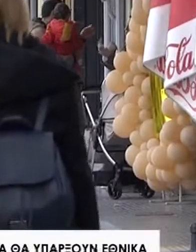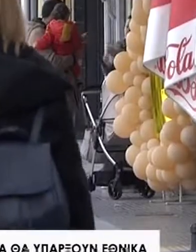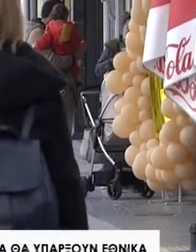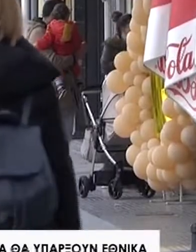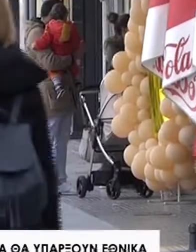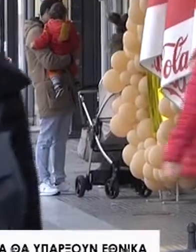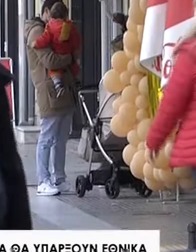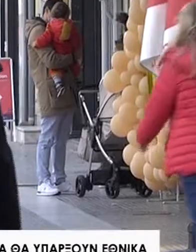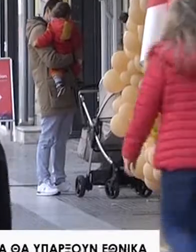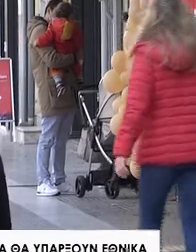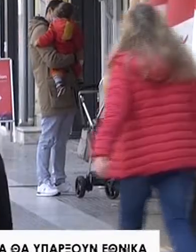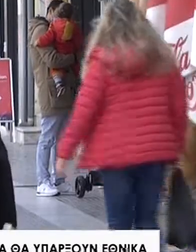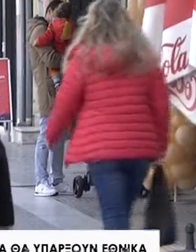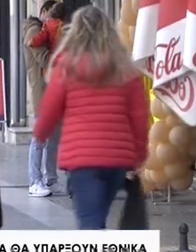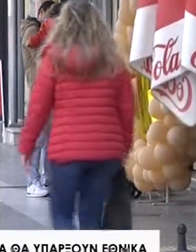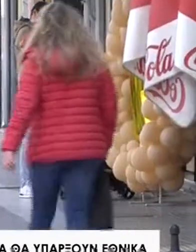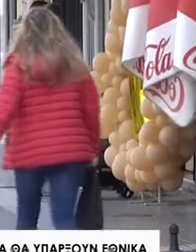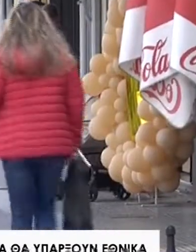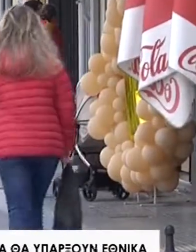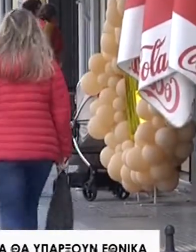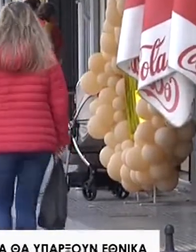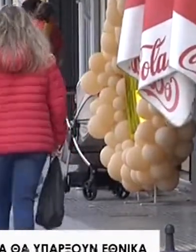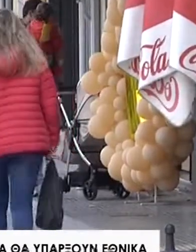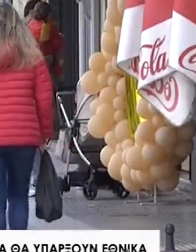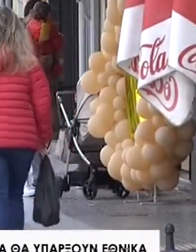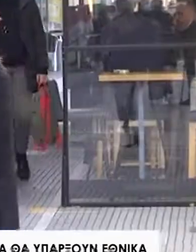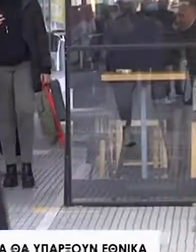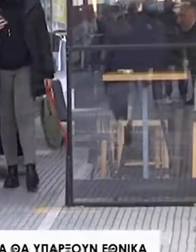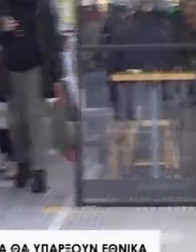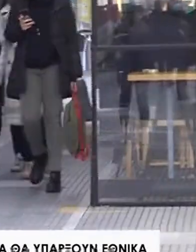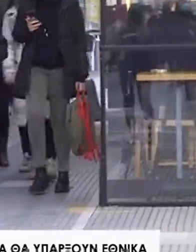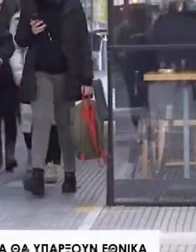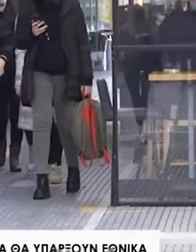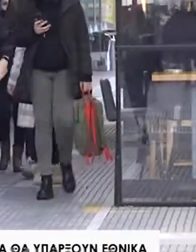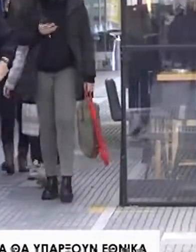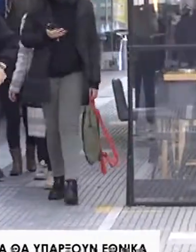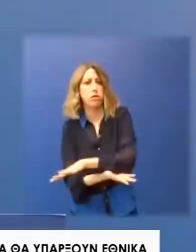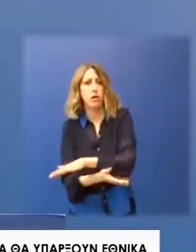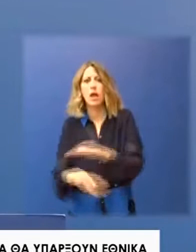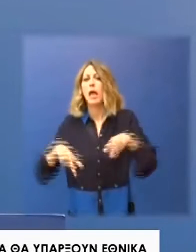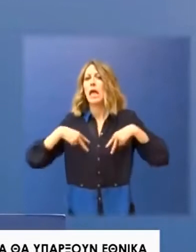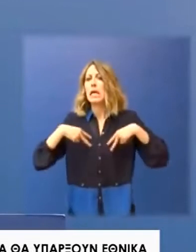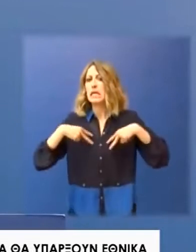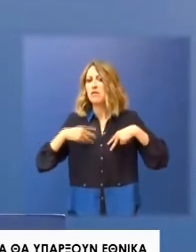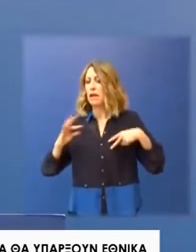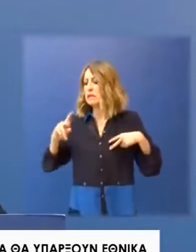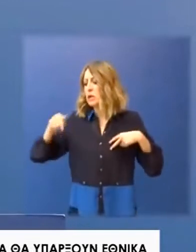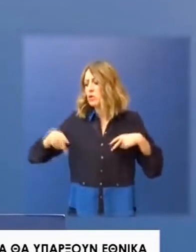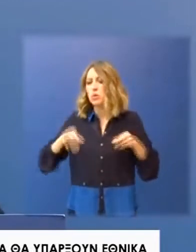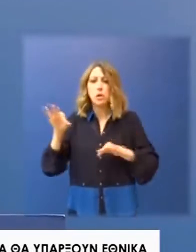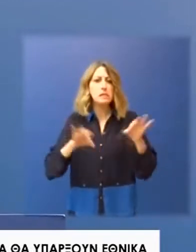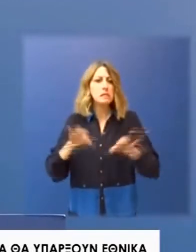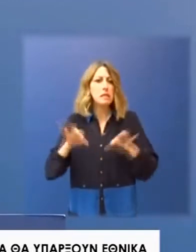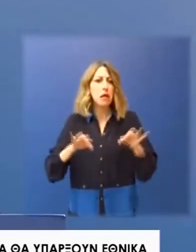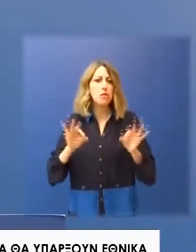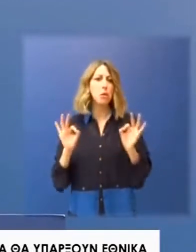Η ακρίβεια και τα μέτρα στήριξης κυριάρχησαν στην ενημέρωση των πολιτικών συντακτών της 5ης από το Γιάννη Οικονόμου. Δεν θα